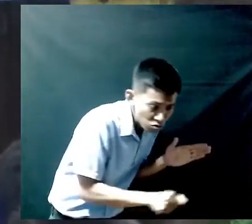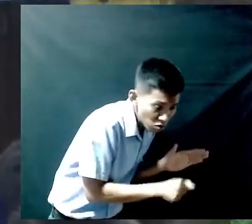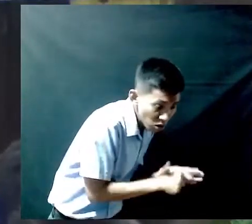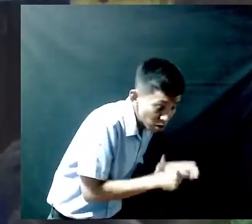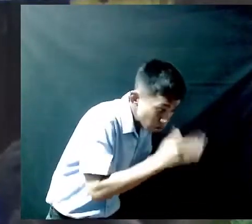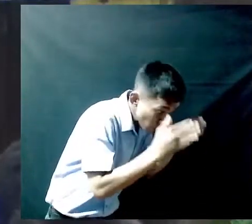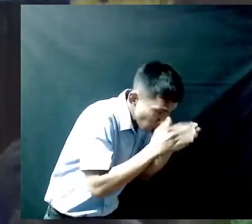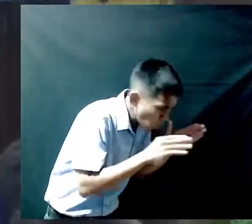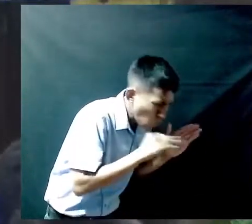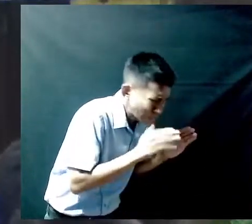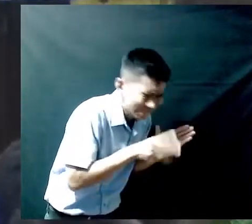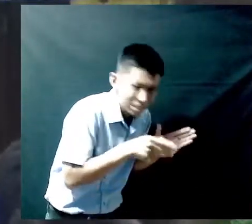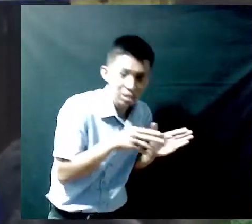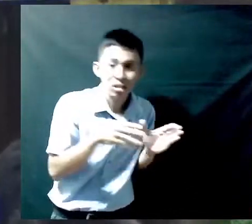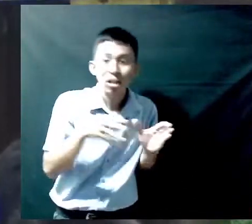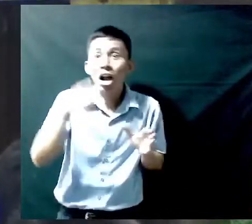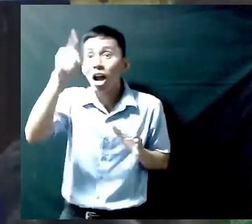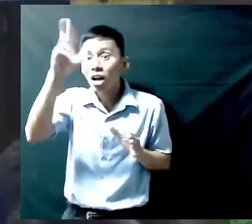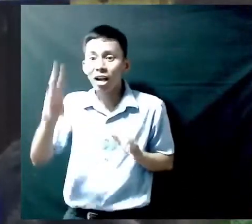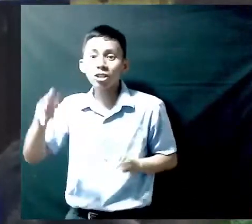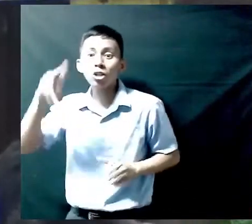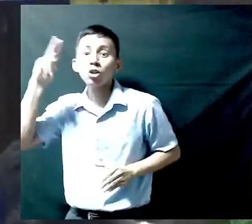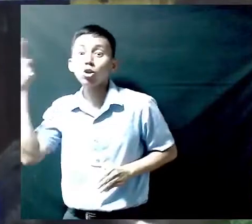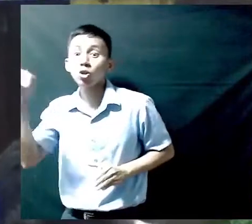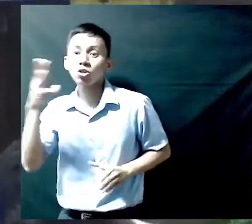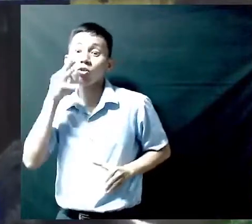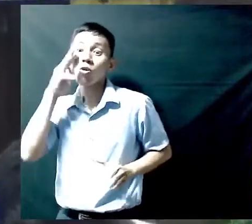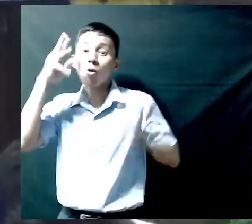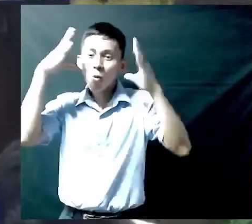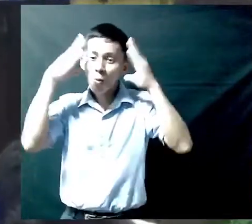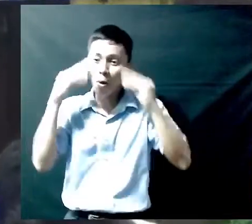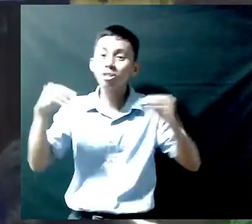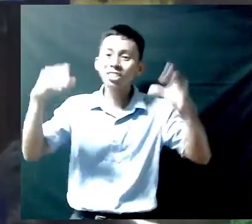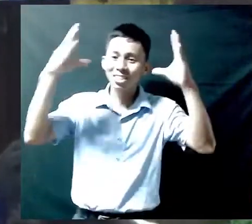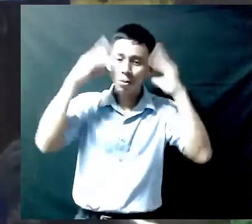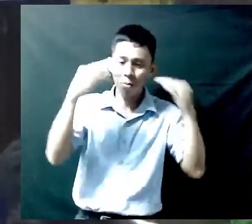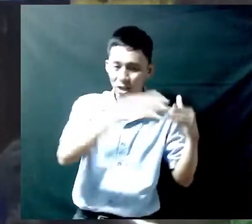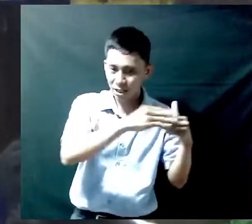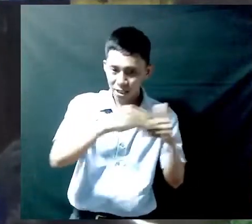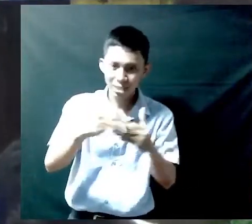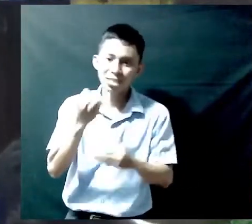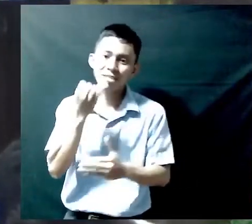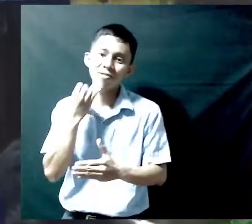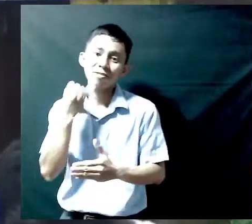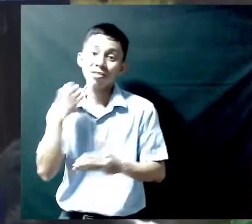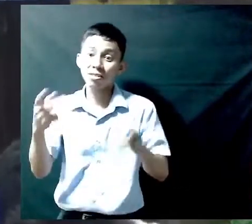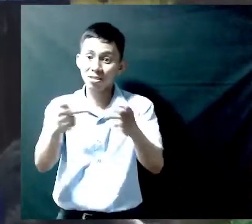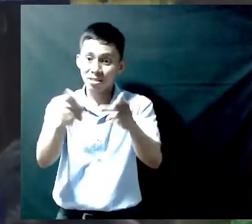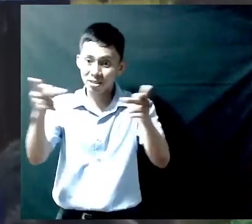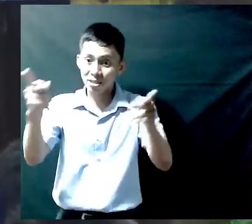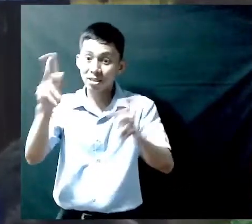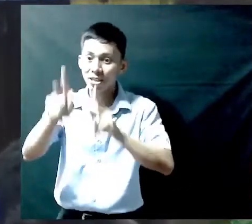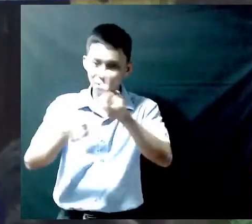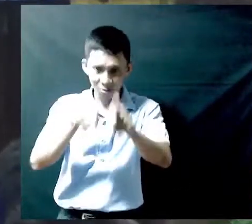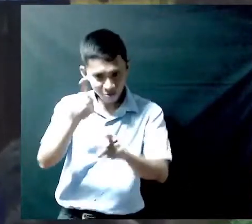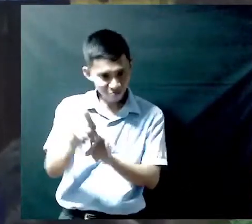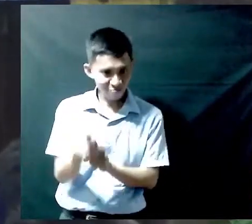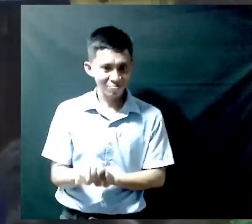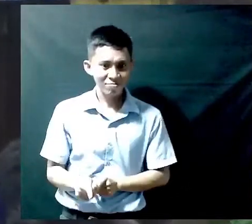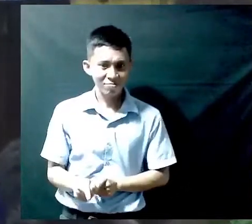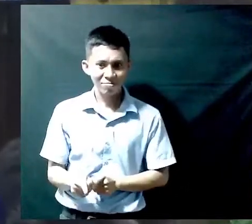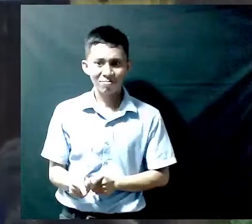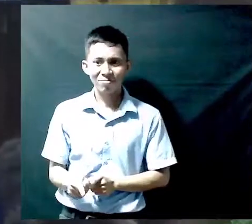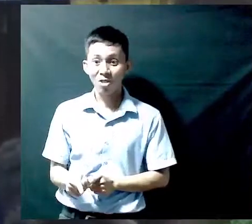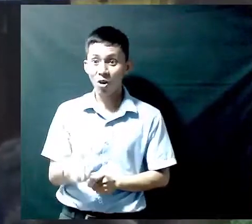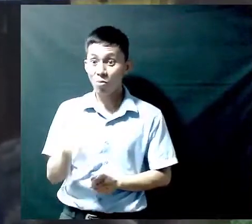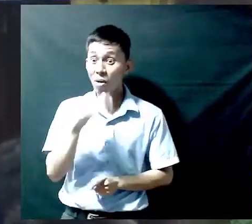David, Elijah, lahat ng yan. Pagdating sa New Testament, andyan po ang mga disciples, andyan po si Apostle Pablo, sa Book of Acts,